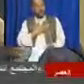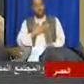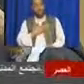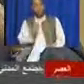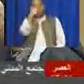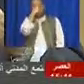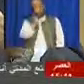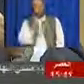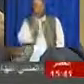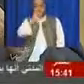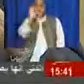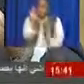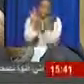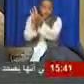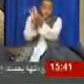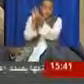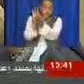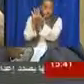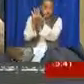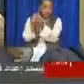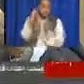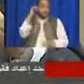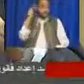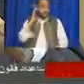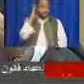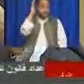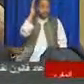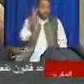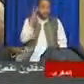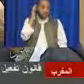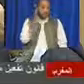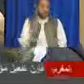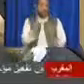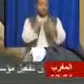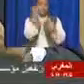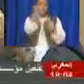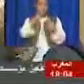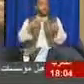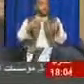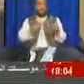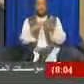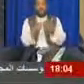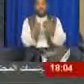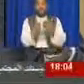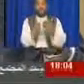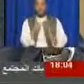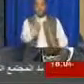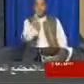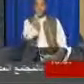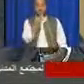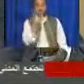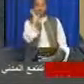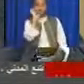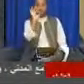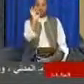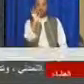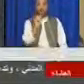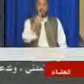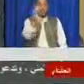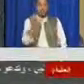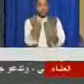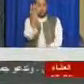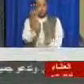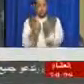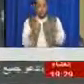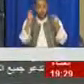يعني اغلب نفسي واقرا في الدنيا على شيء ربما هي تكرهه ابتداء ثم بعدها كسر عامه تنساه وندخل هذا اجر عظيم